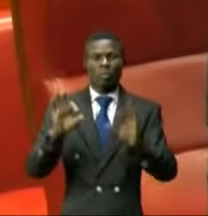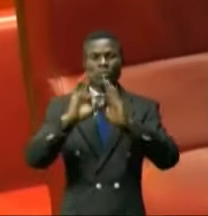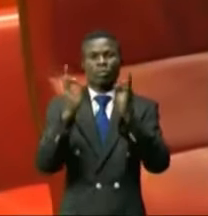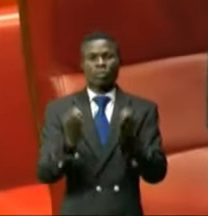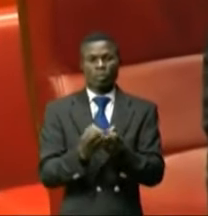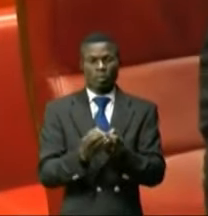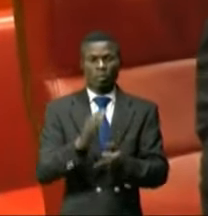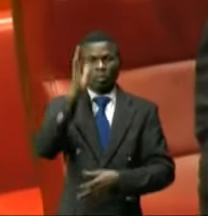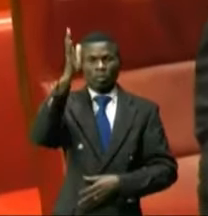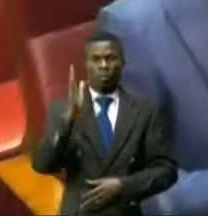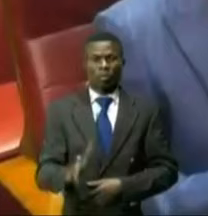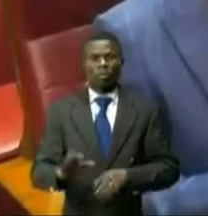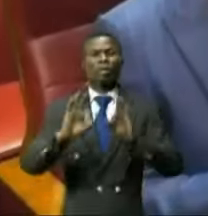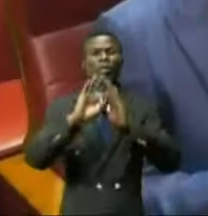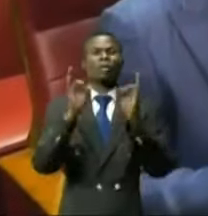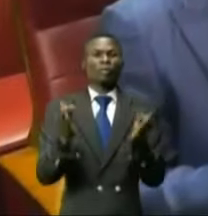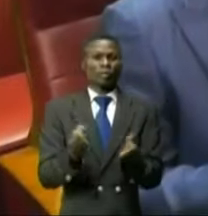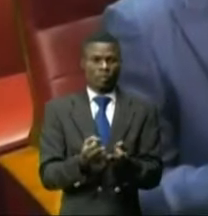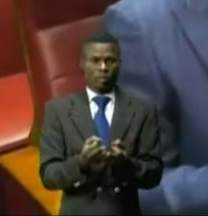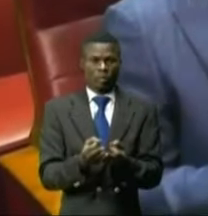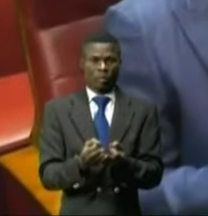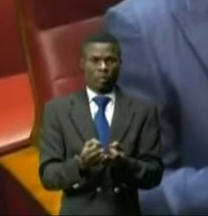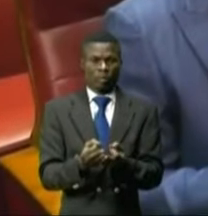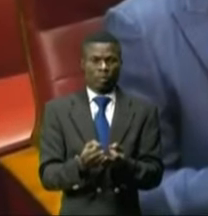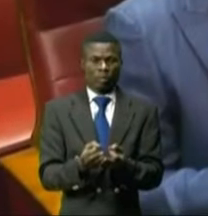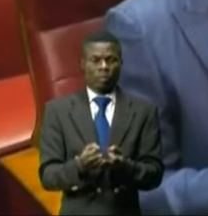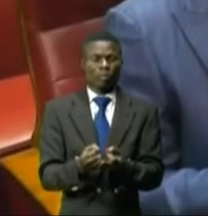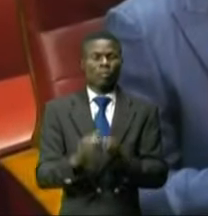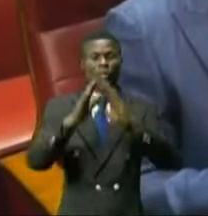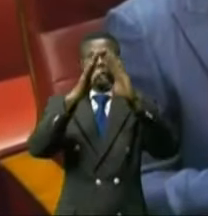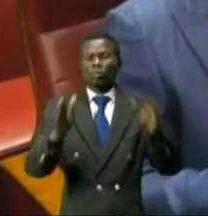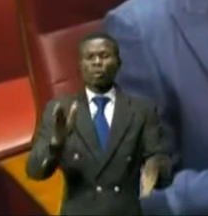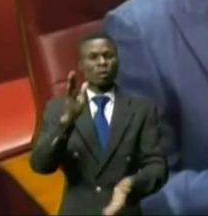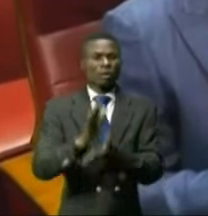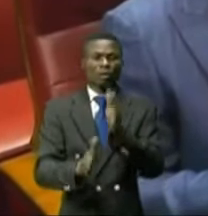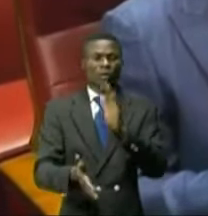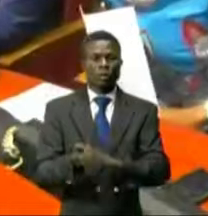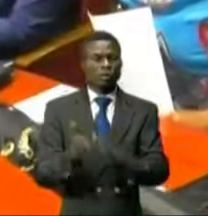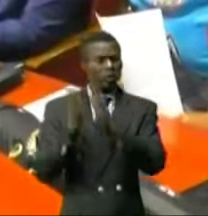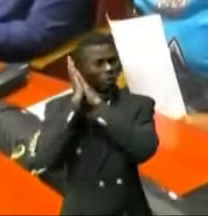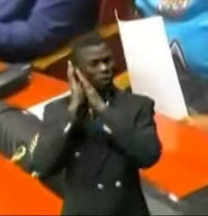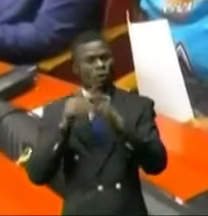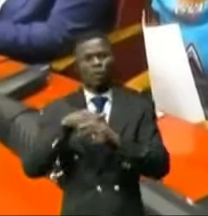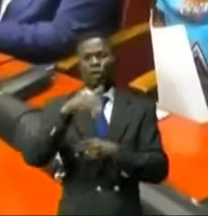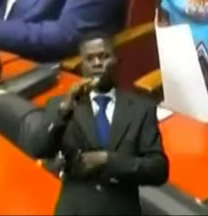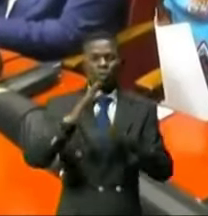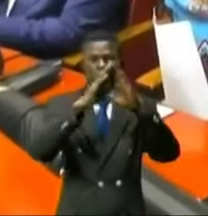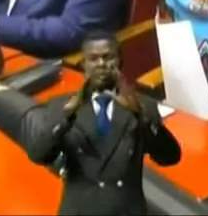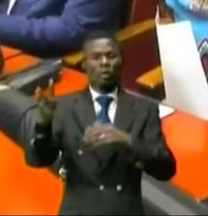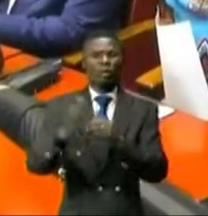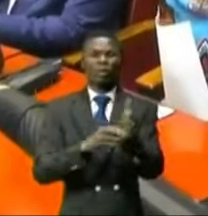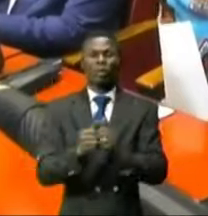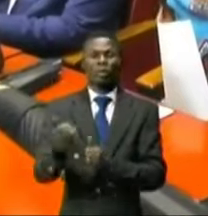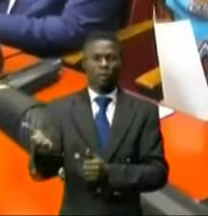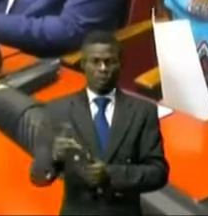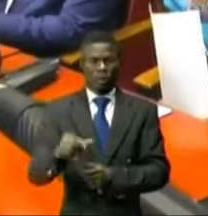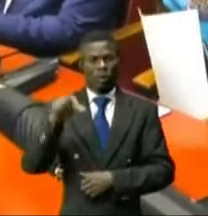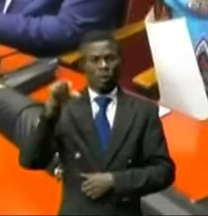de 500 familles. Mais cette dépossession, c'est lotissement, c'est promo et